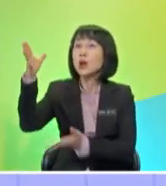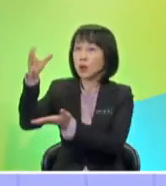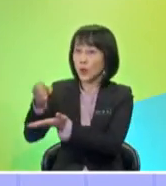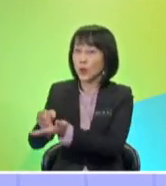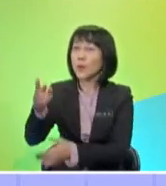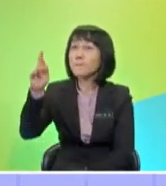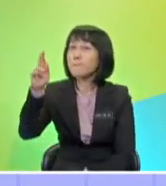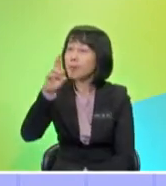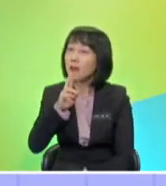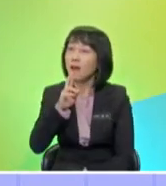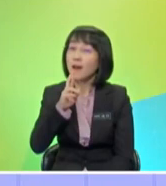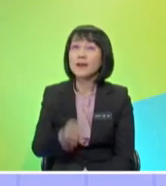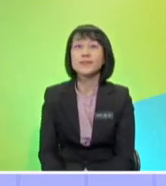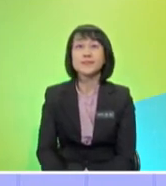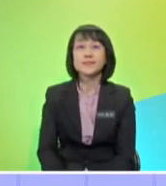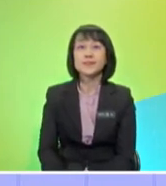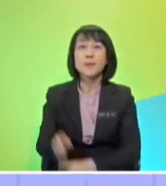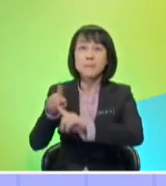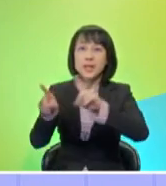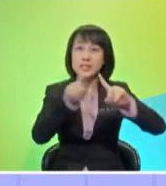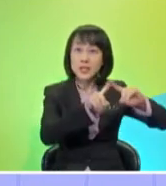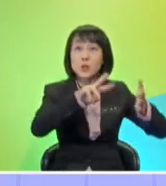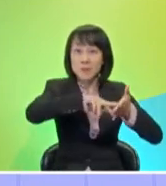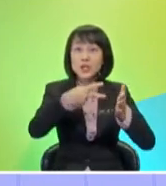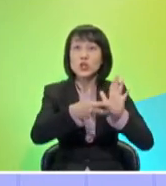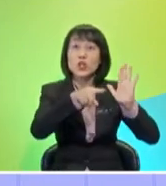Ria. Aha, kita nak ambil